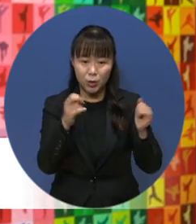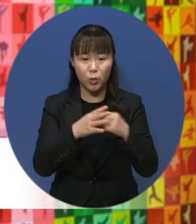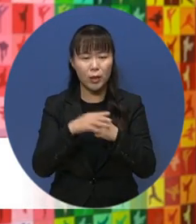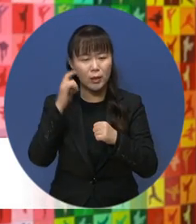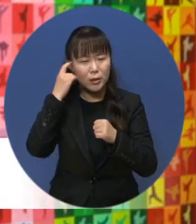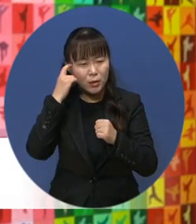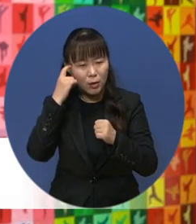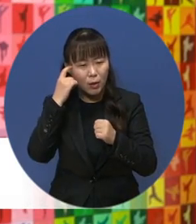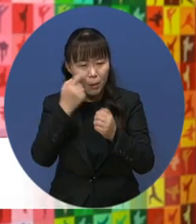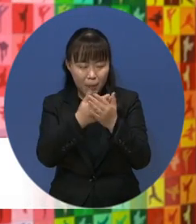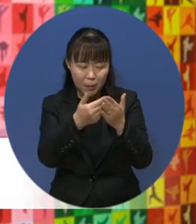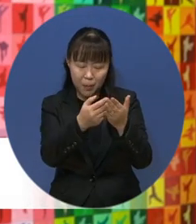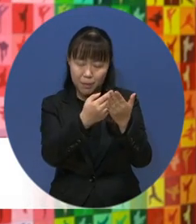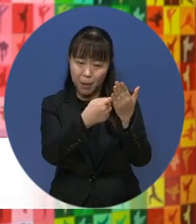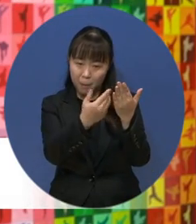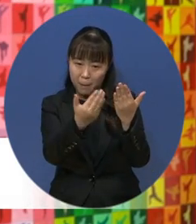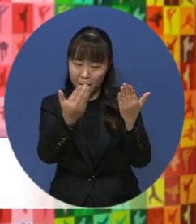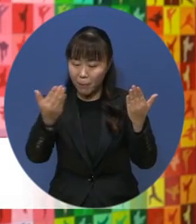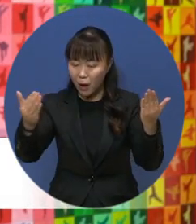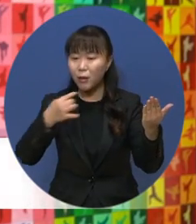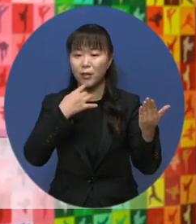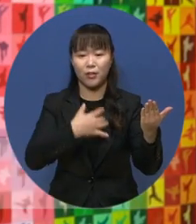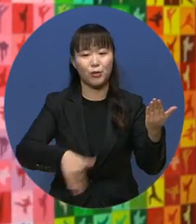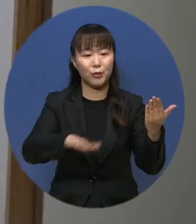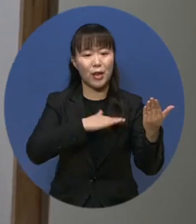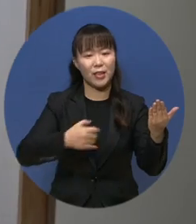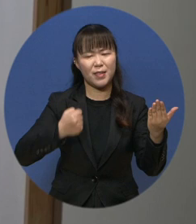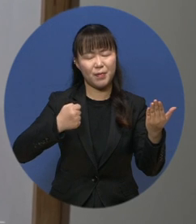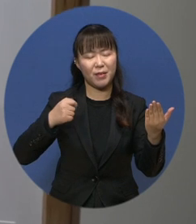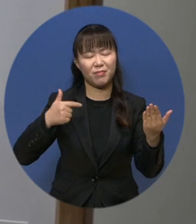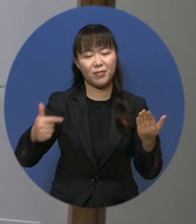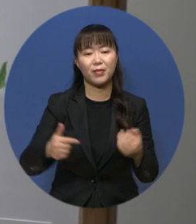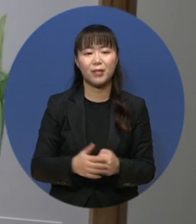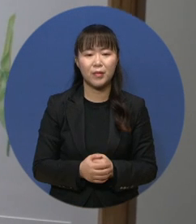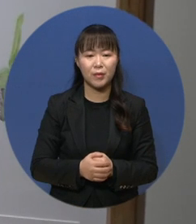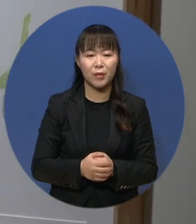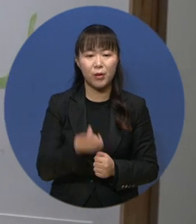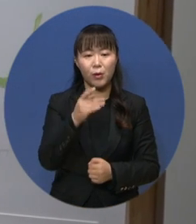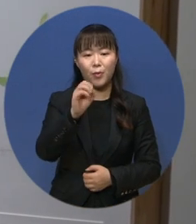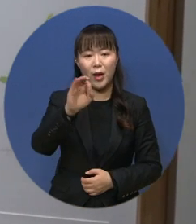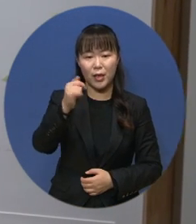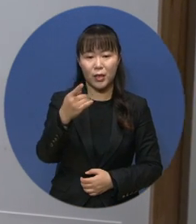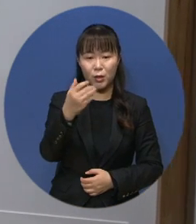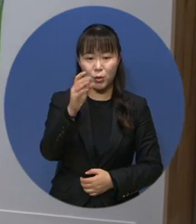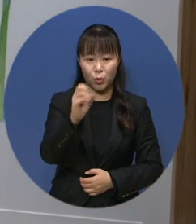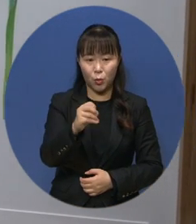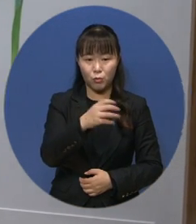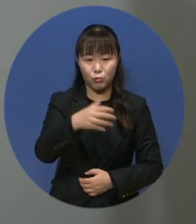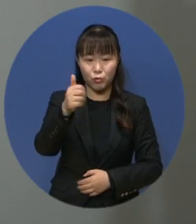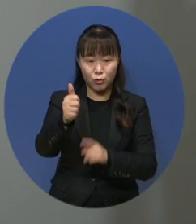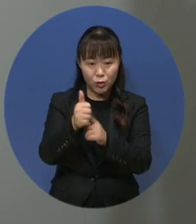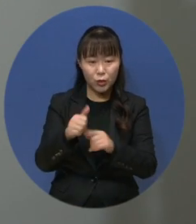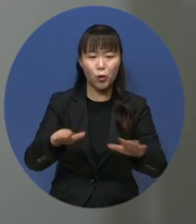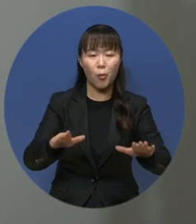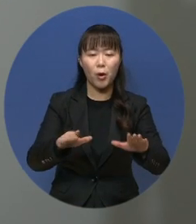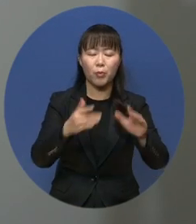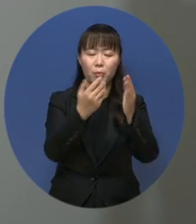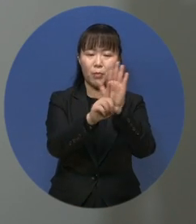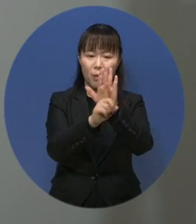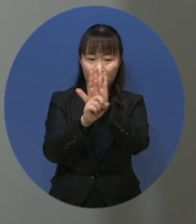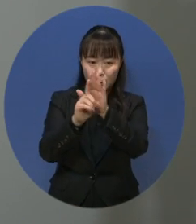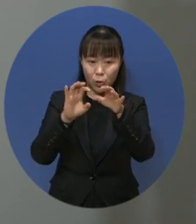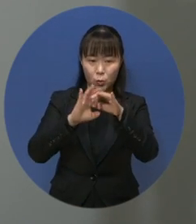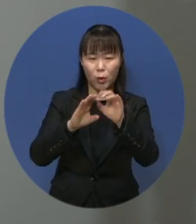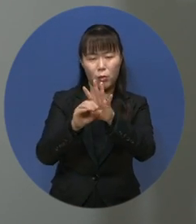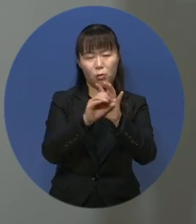전시들이 이루어지는 자체만으로도 저희들 큰 힘이 되고 황인홍 무주군수는 이번 전시를 통해 코로나19로